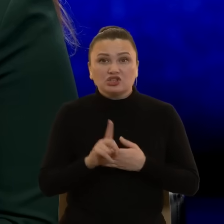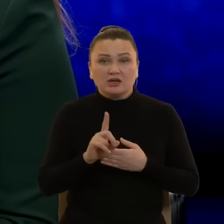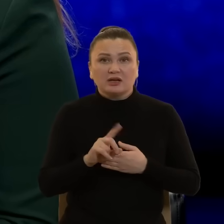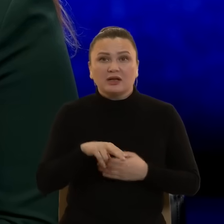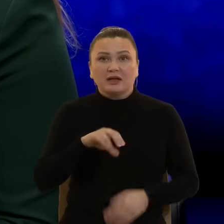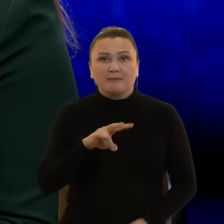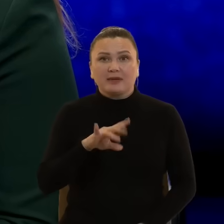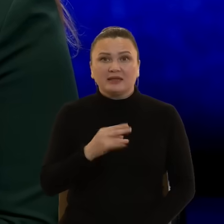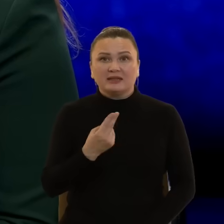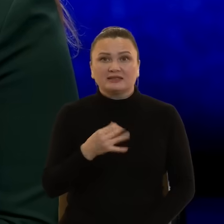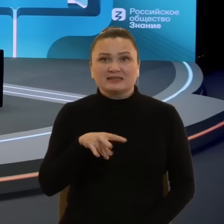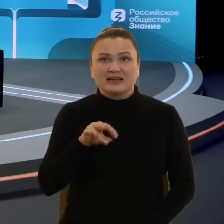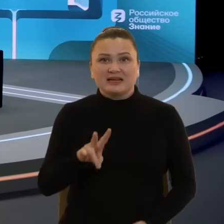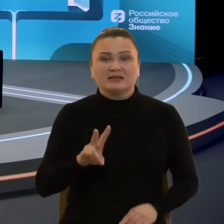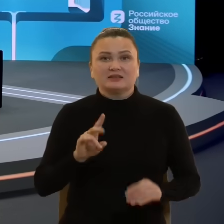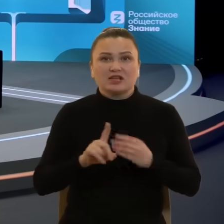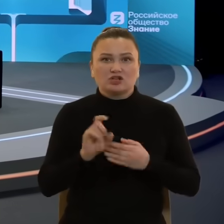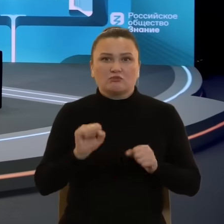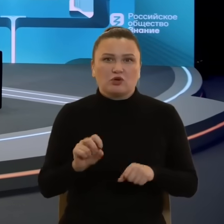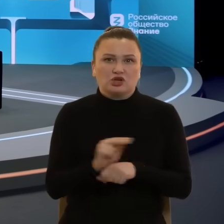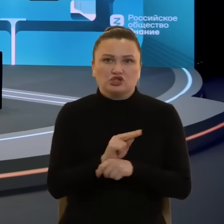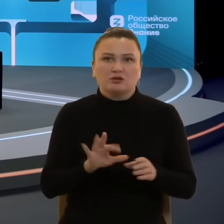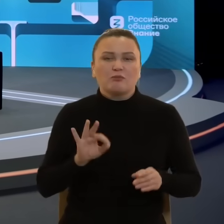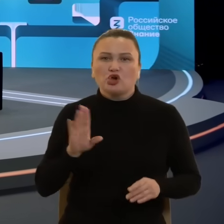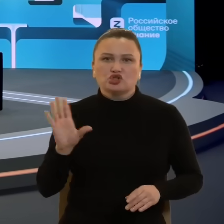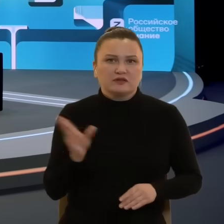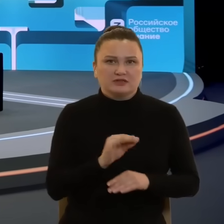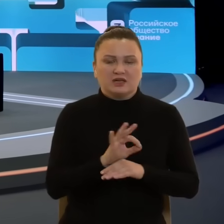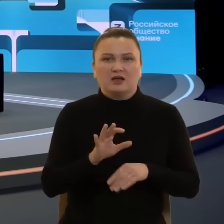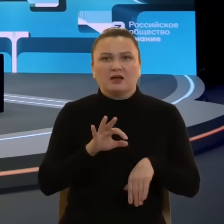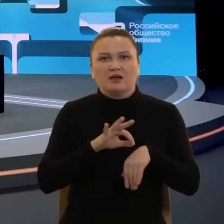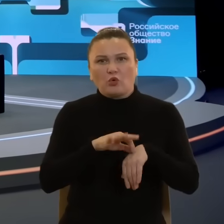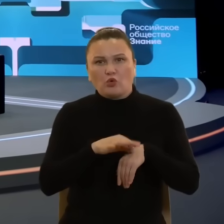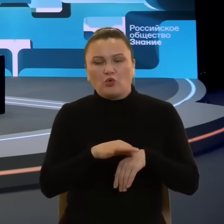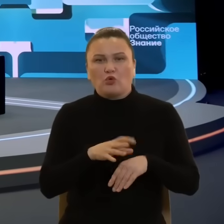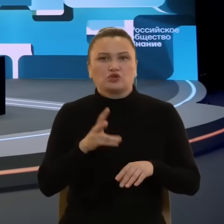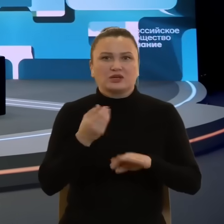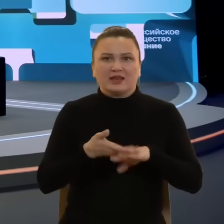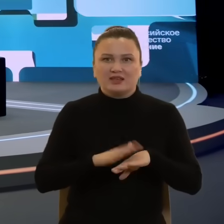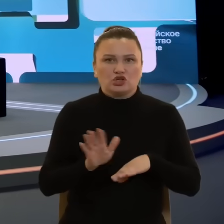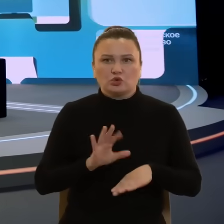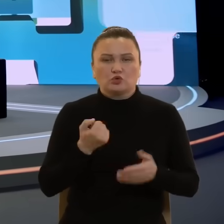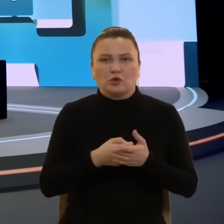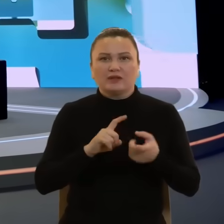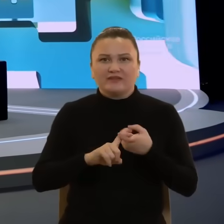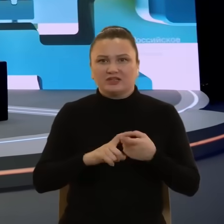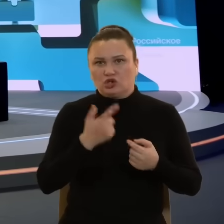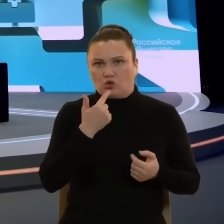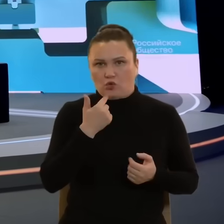мог лечить практически все инфекции, от каких-то инфекций кожи, мягких тканей, нетяжелых, до инфекций